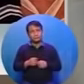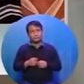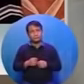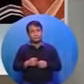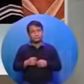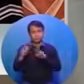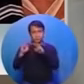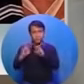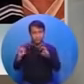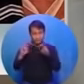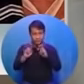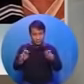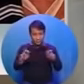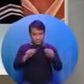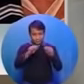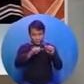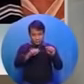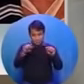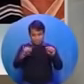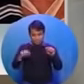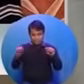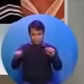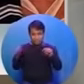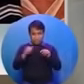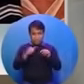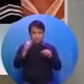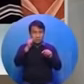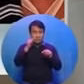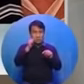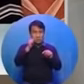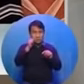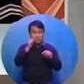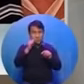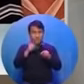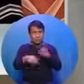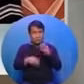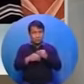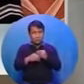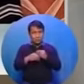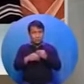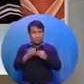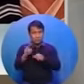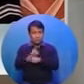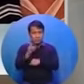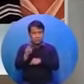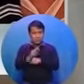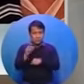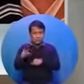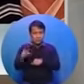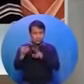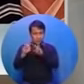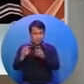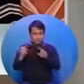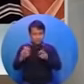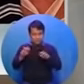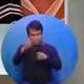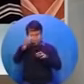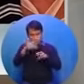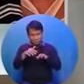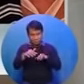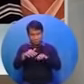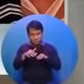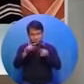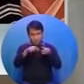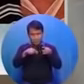Analysis of the polygraph data taken from Angelica Cleofas Mokete using a statistical and computerized